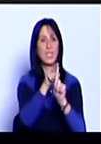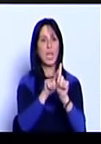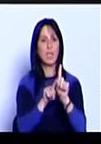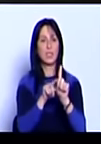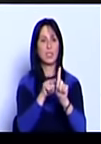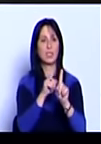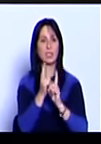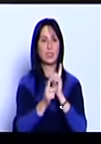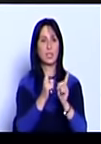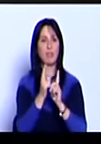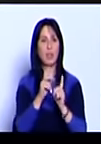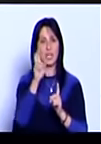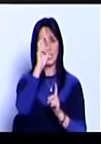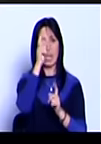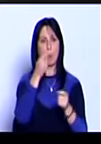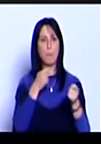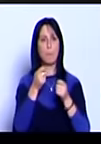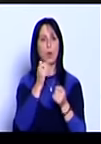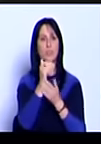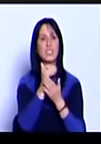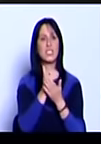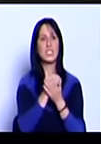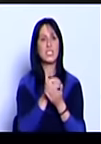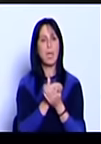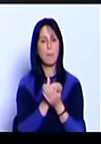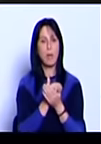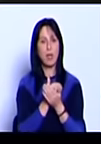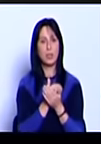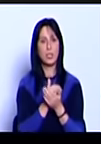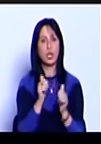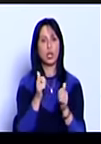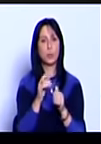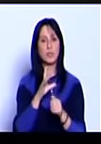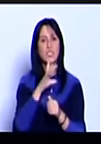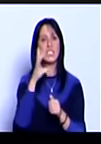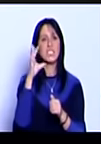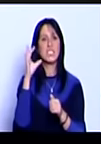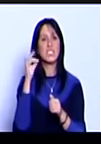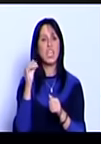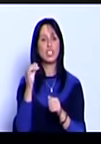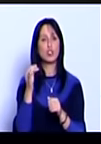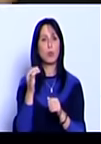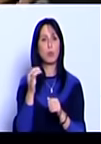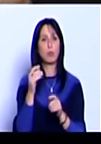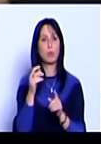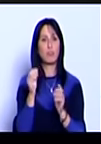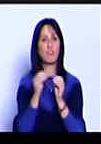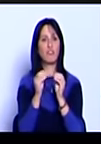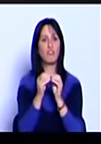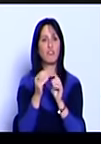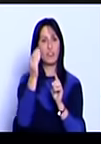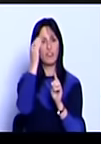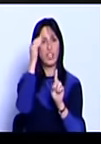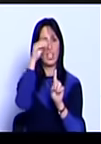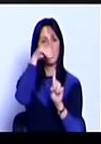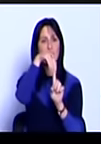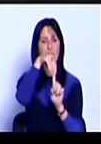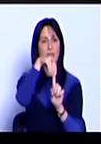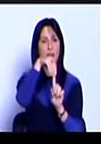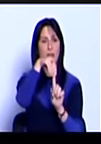სარეკონსტრუქციო სახელმწიფო მართვის სისტემა რომელმაც ის საბჭოური გადაგვარებისკენ წასული საბჭოური ვერსია